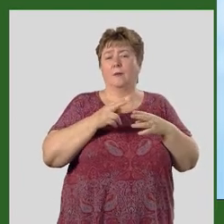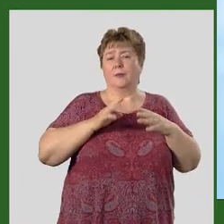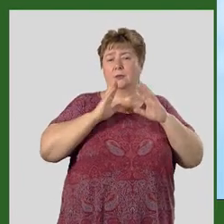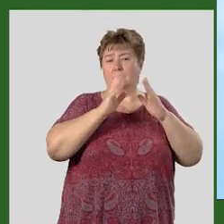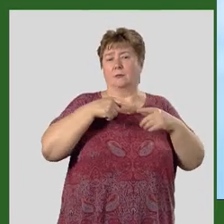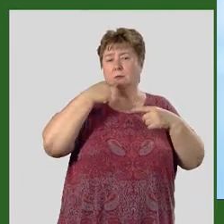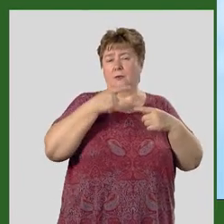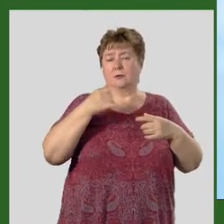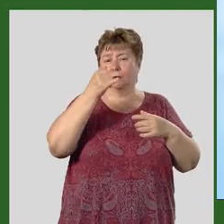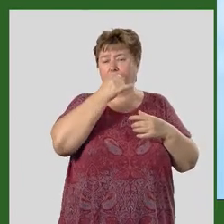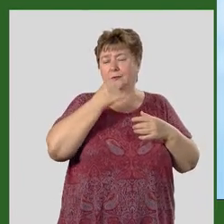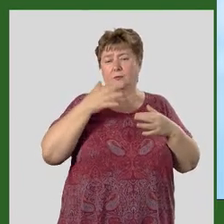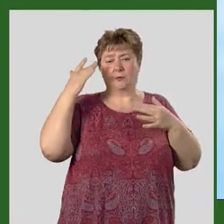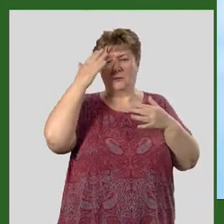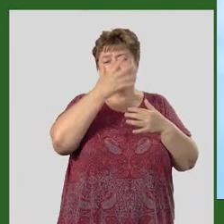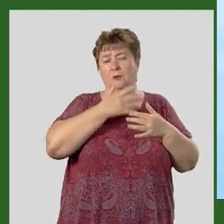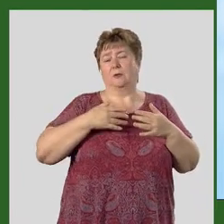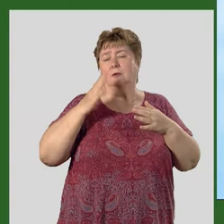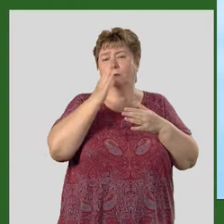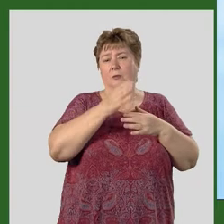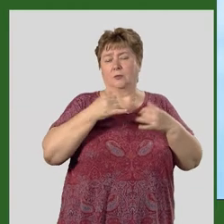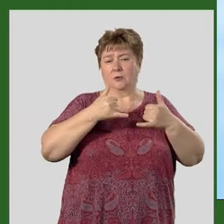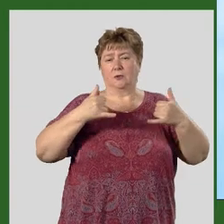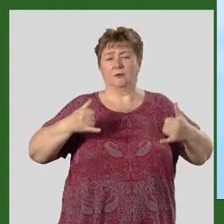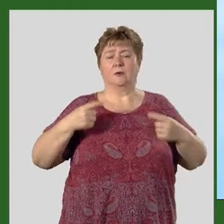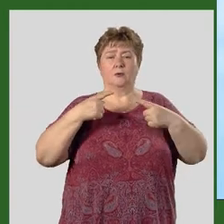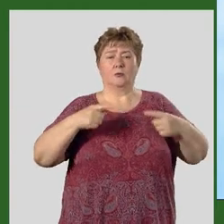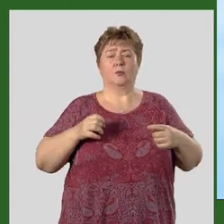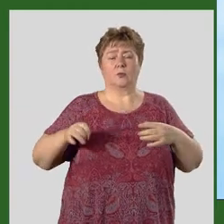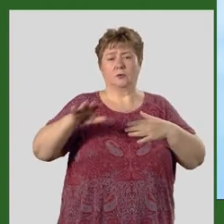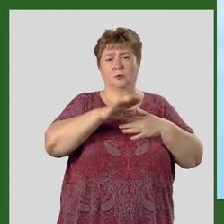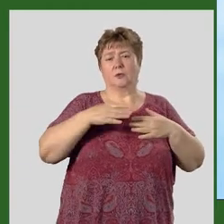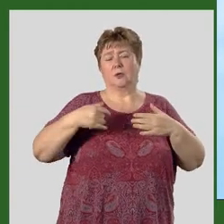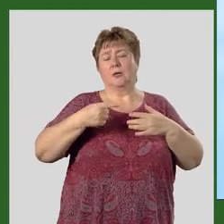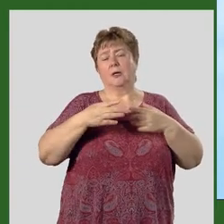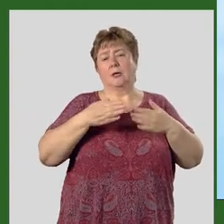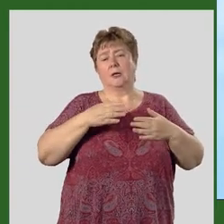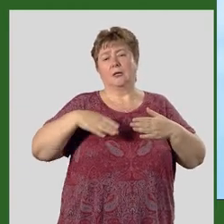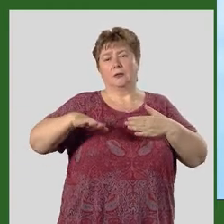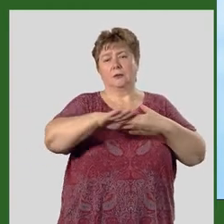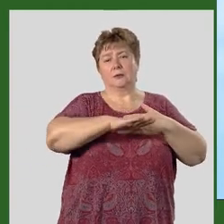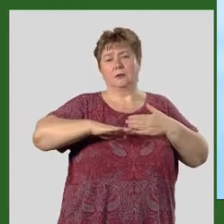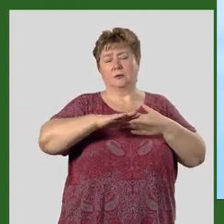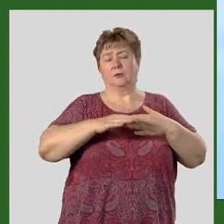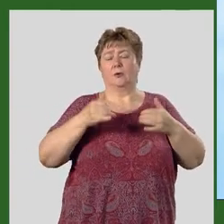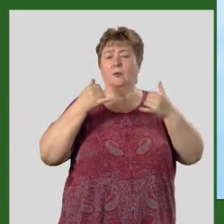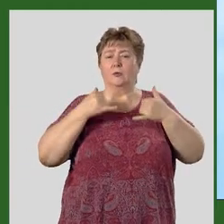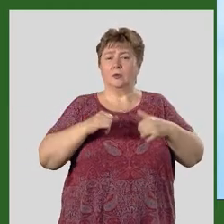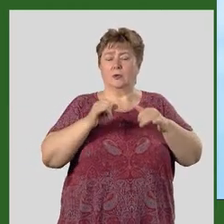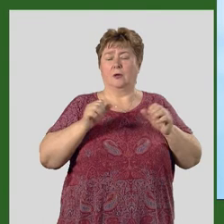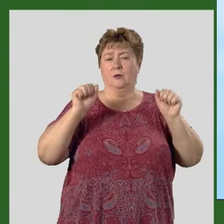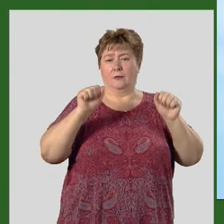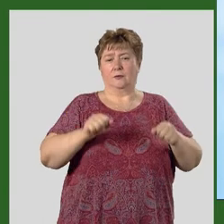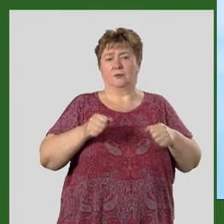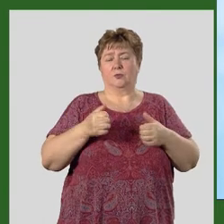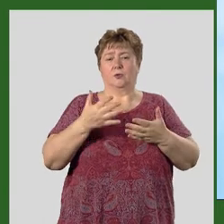прогноза невозможно представить себе перспективы развития любой страны или территории. Уникальные